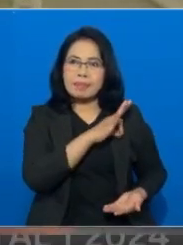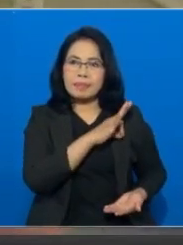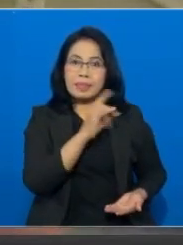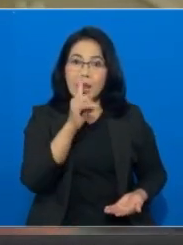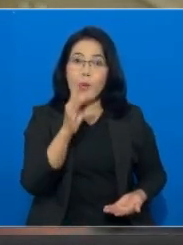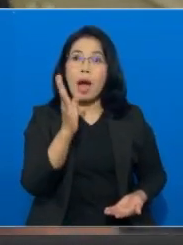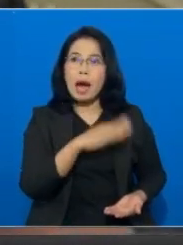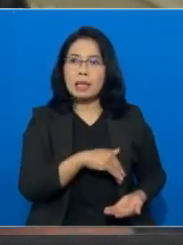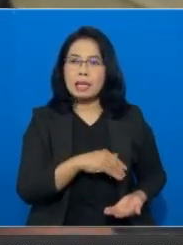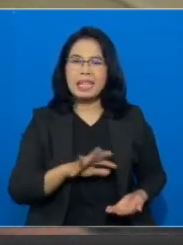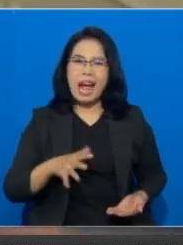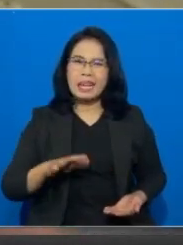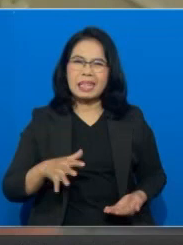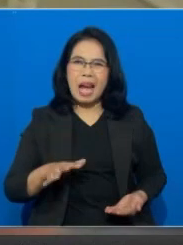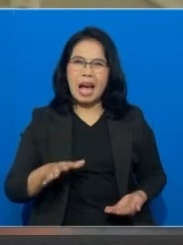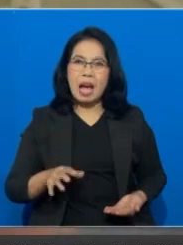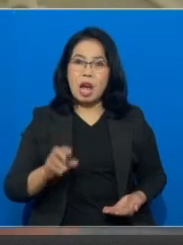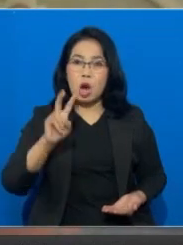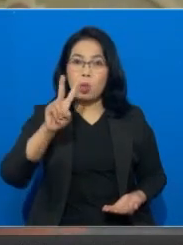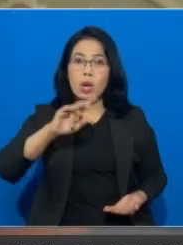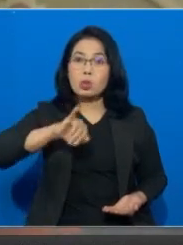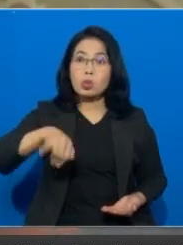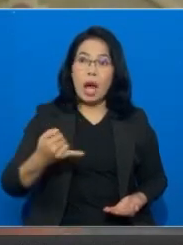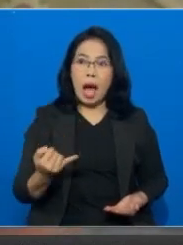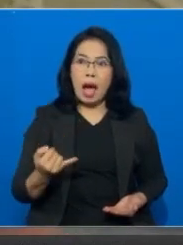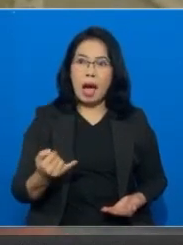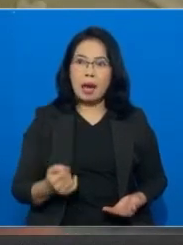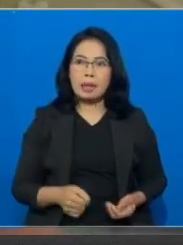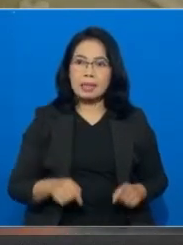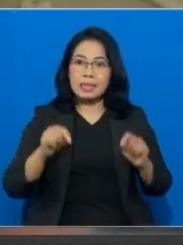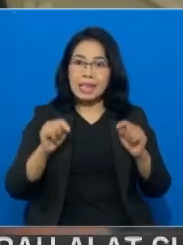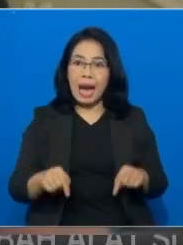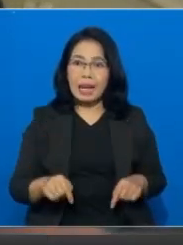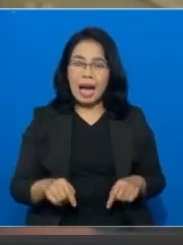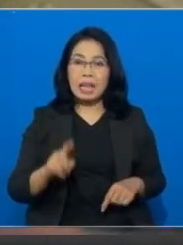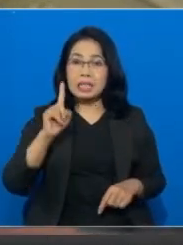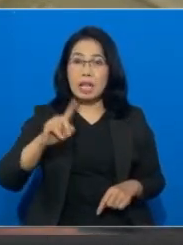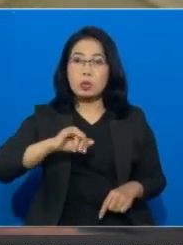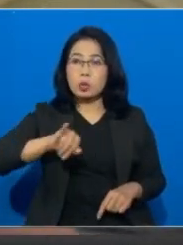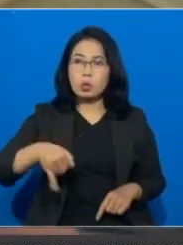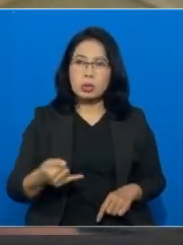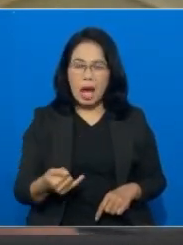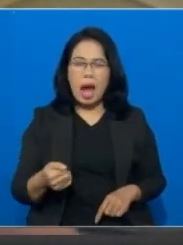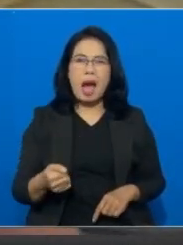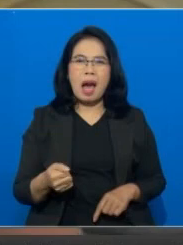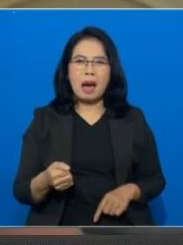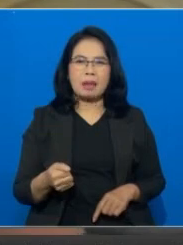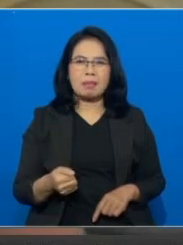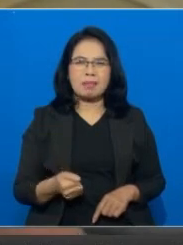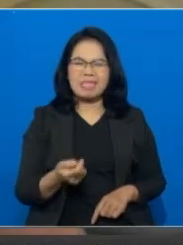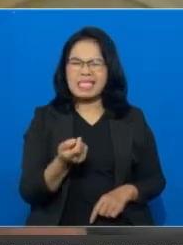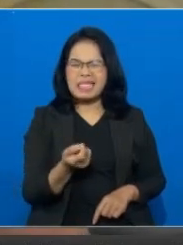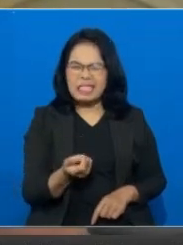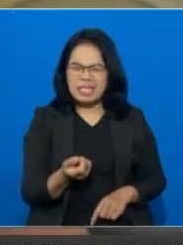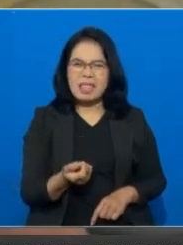bisa kurang lebih 2 jutaan, sekarang ya 1 juta aja kurang udah ini, apa